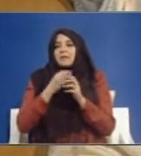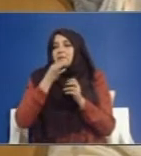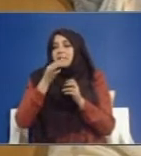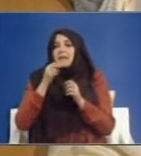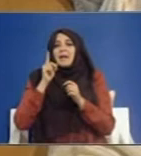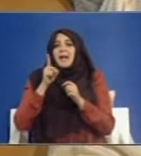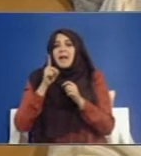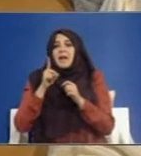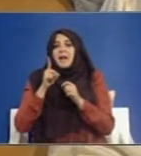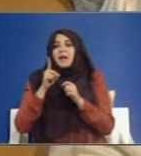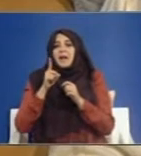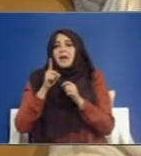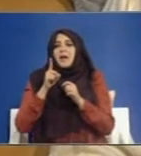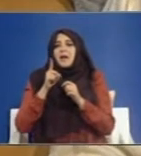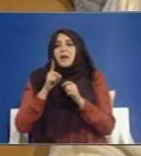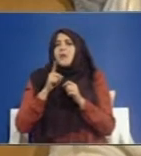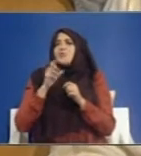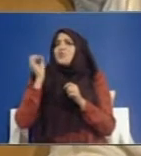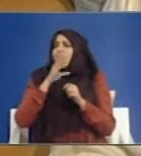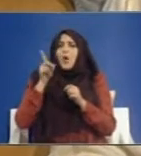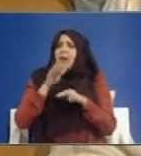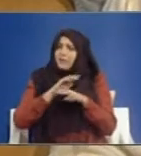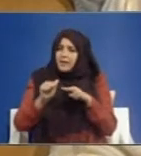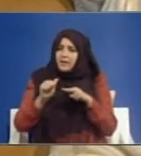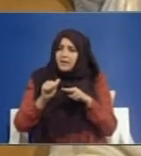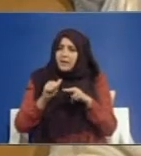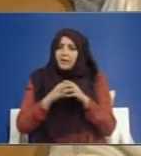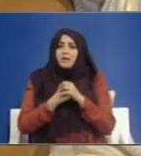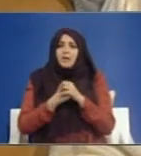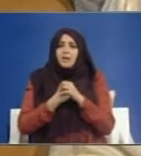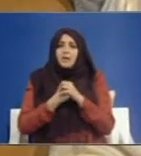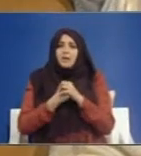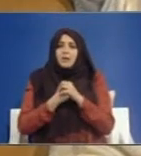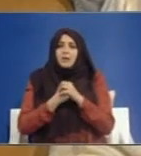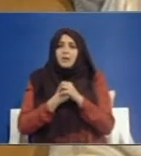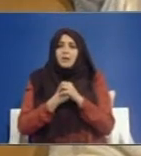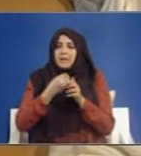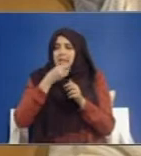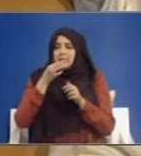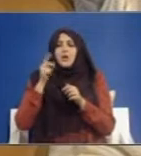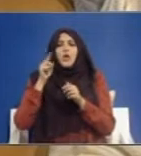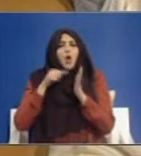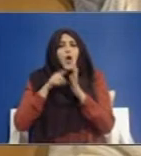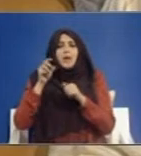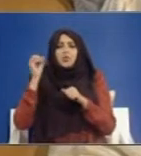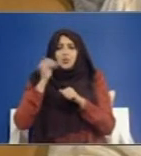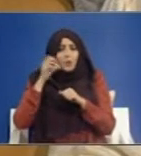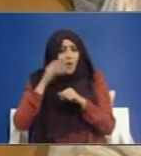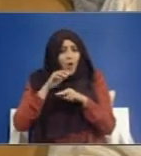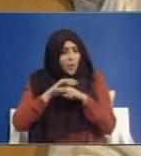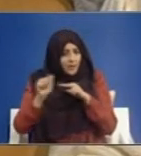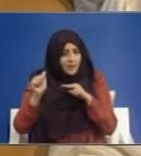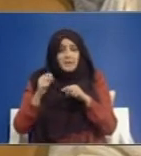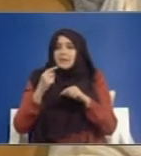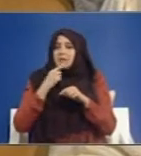غلب عليها فعل هذه الطاعة في أغلب الأيام وصفة التغليب موجود معروفة عند العرب ومعروفة في القرآن